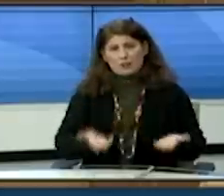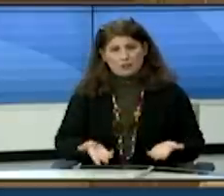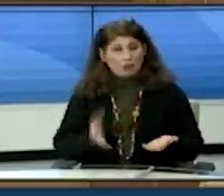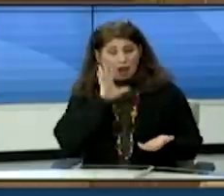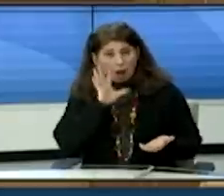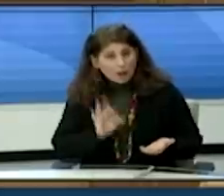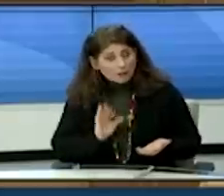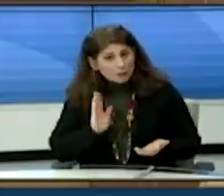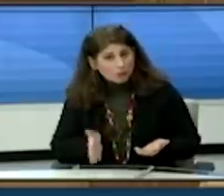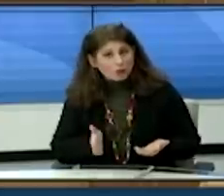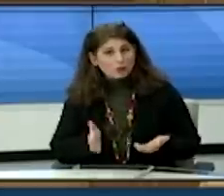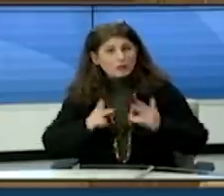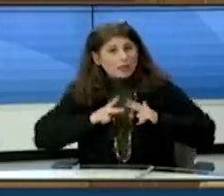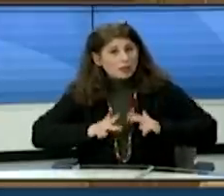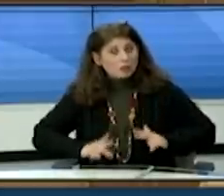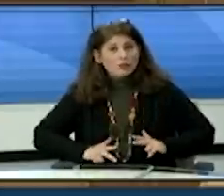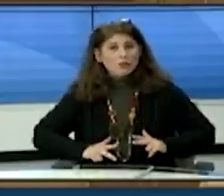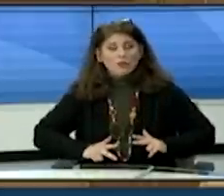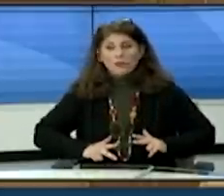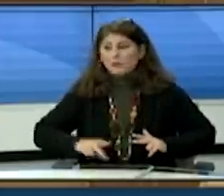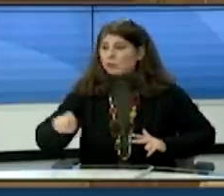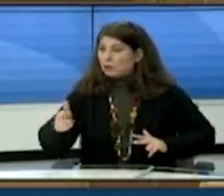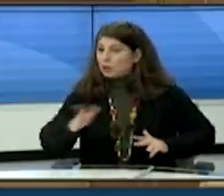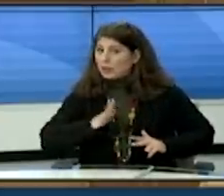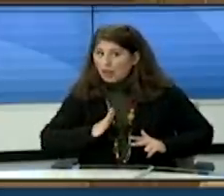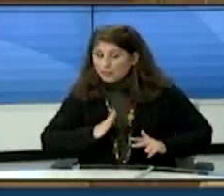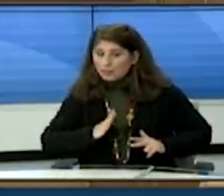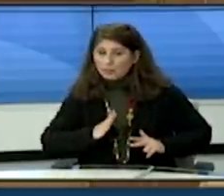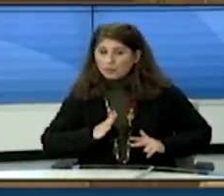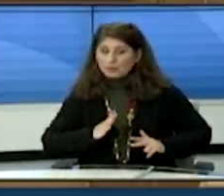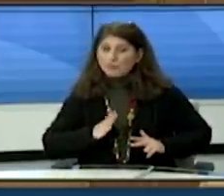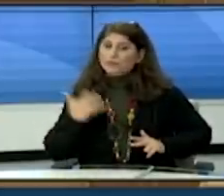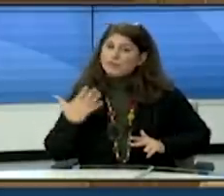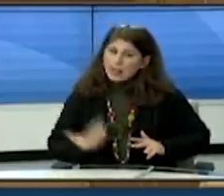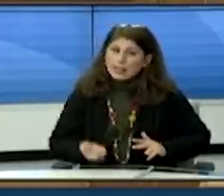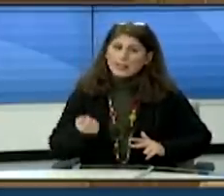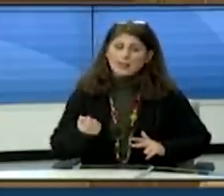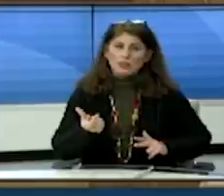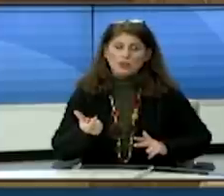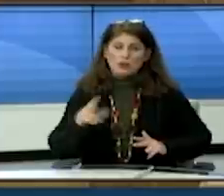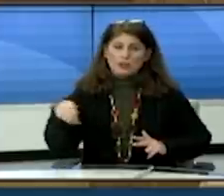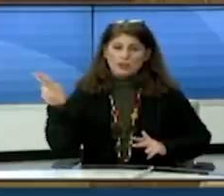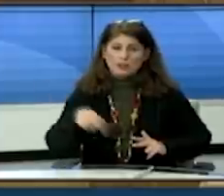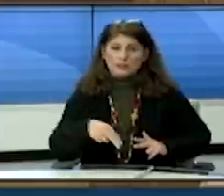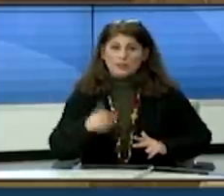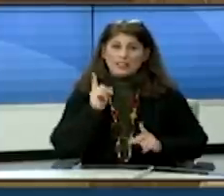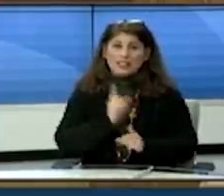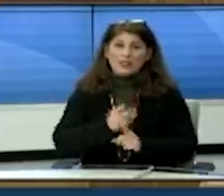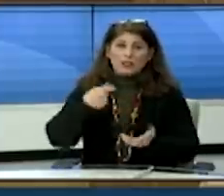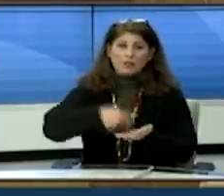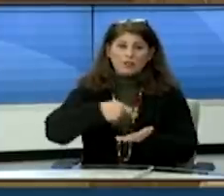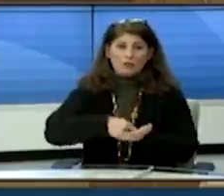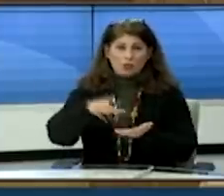θα μπορούσαν να ανακουφιστούν τα λαϊκά νοικοκυριά εάν έστω είχαν καταργηθεί οι ειδικοί